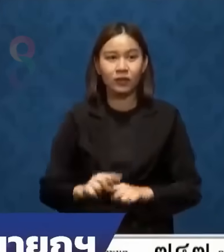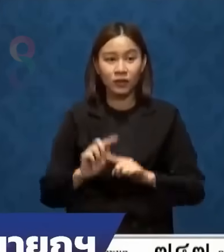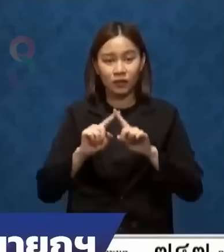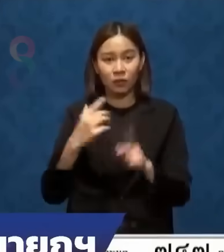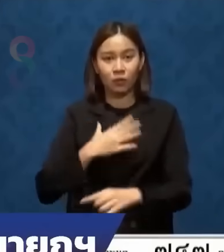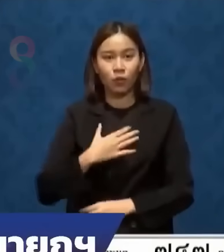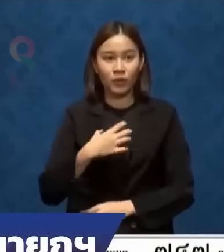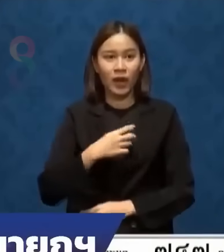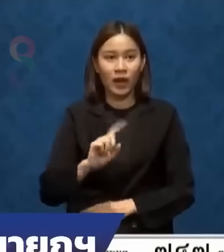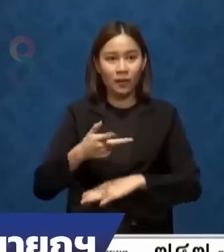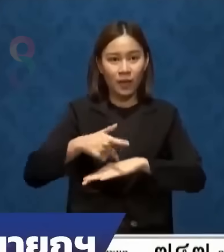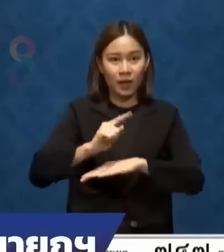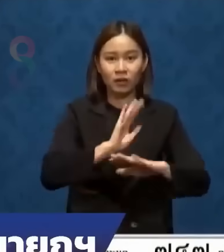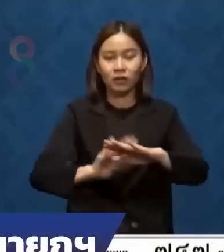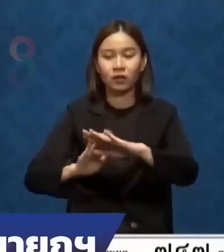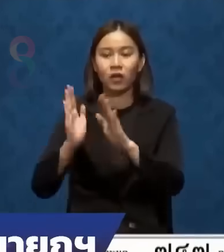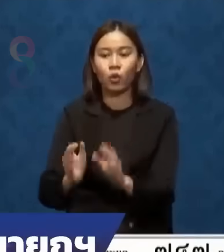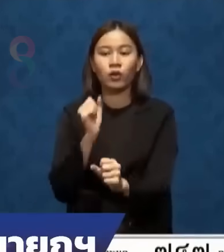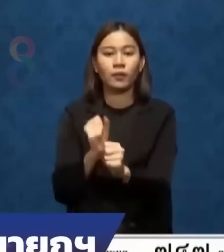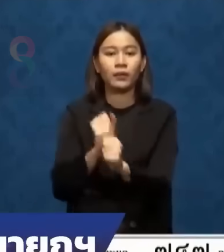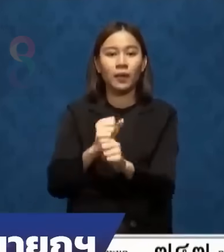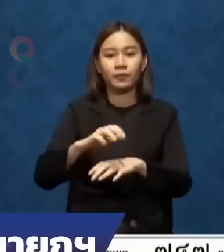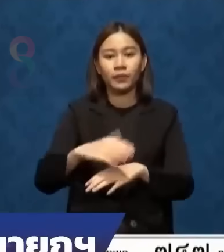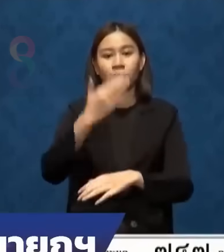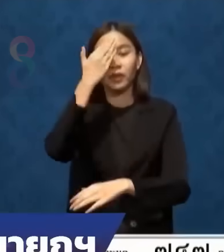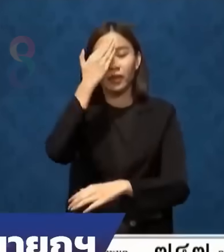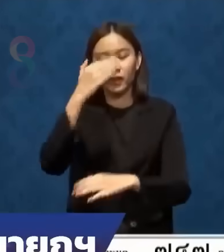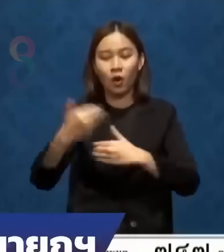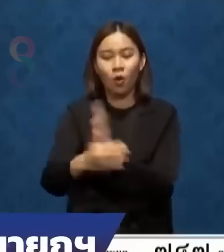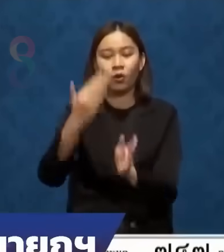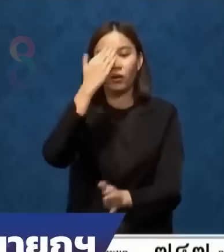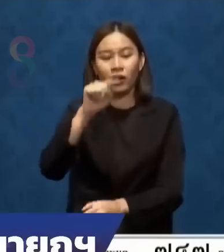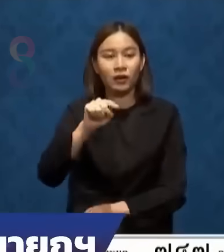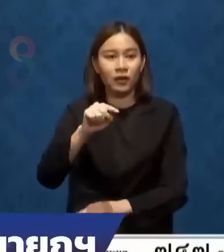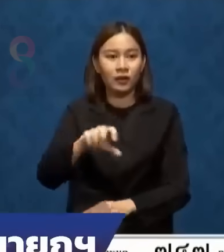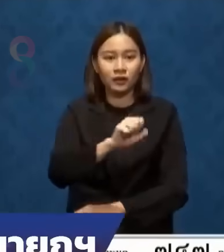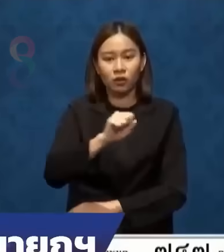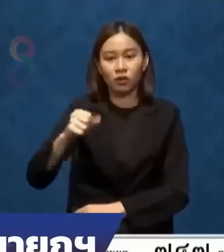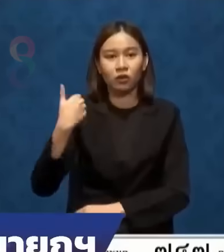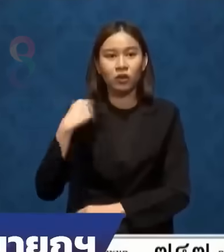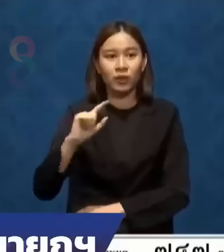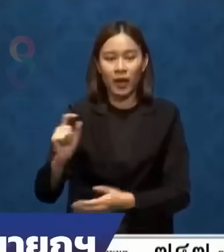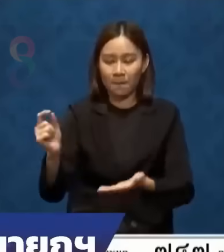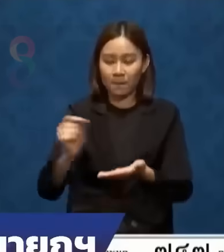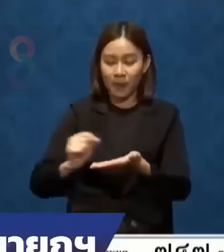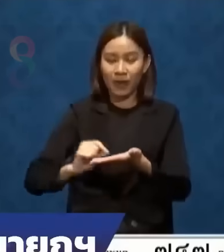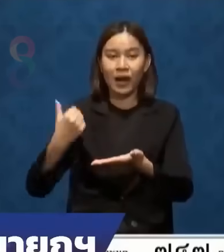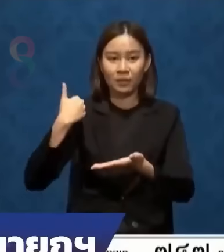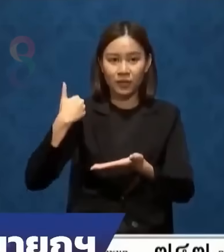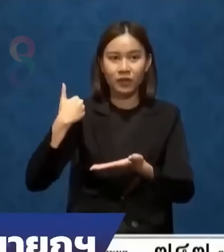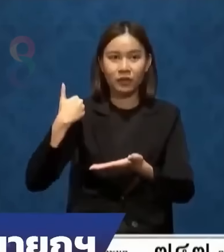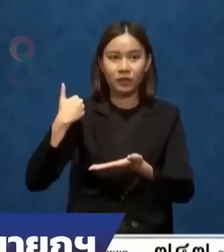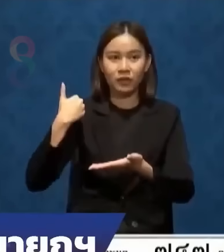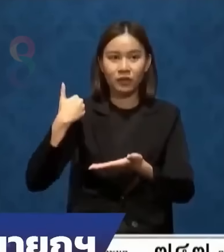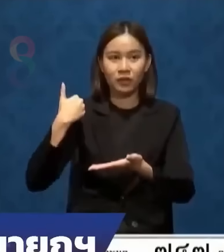ย่างนี้ครับผมอยากให้ท่านประธานลองกำชับเจ้าหน้าที่ที่อยู่ข้างหน้าทีครับเพราะว่าตรงสสครับเขาจะมีปากกาให้ครับแต่